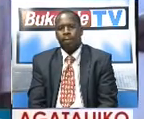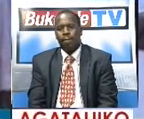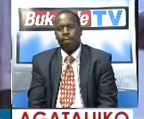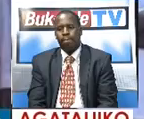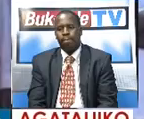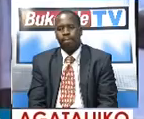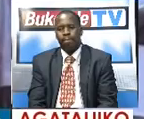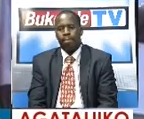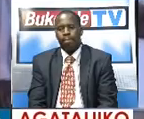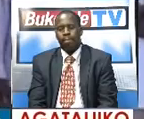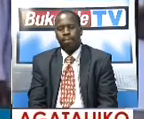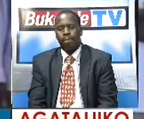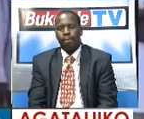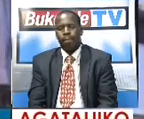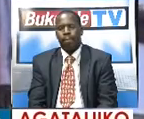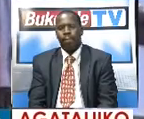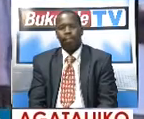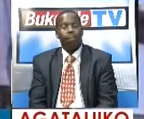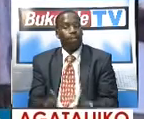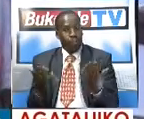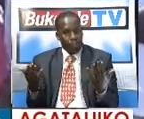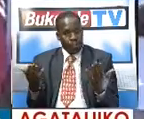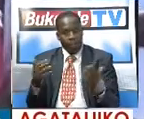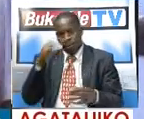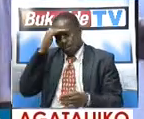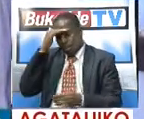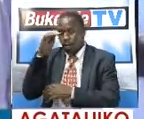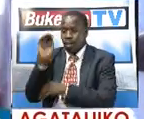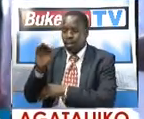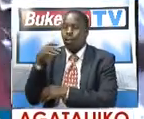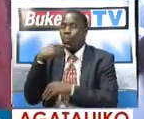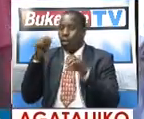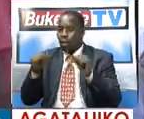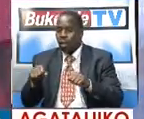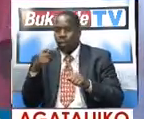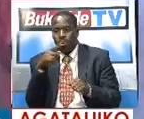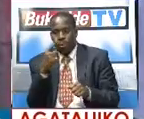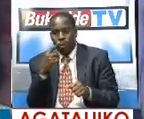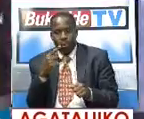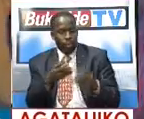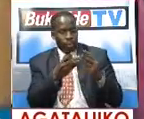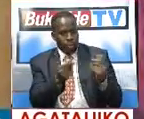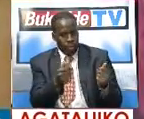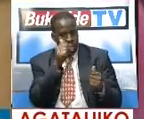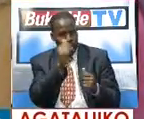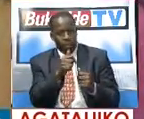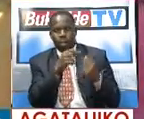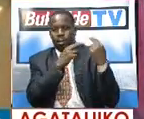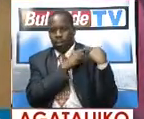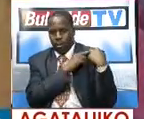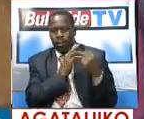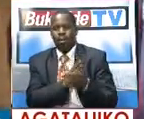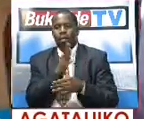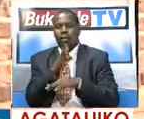Bali be bakola ki? Bali be babisobola. Bawo budde bakole kintu kyabwe male twabuke wano tukole